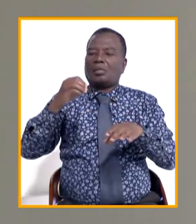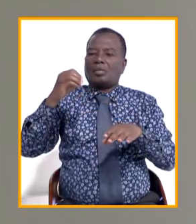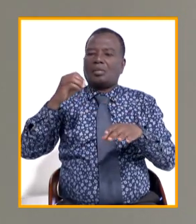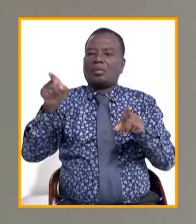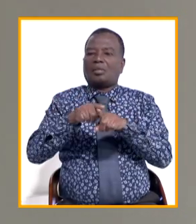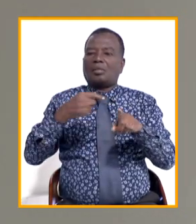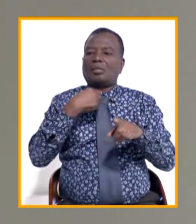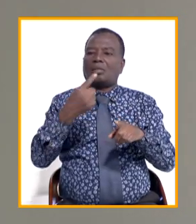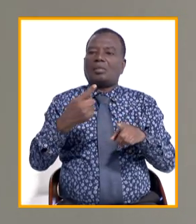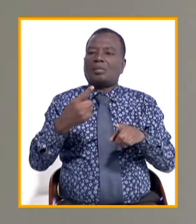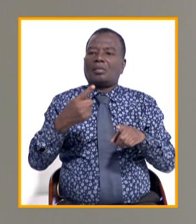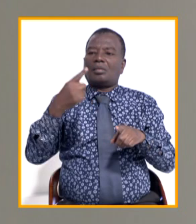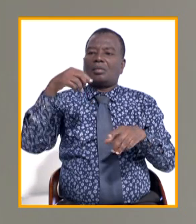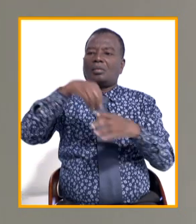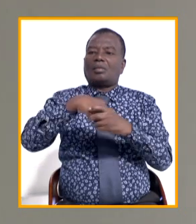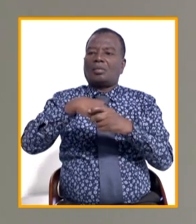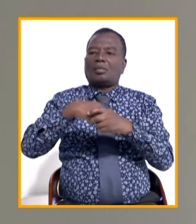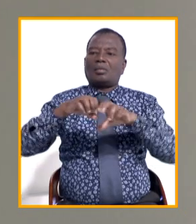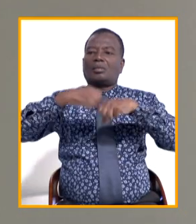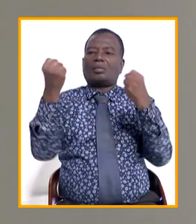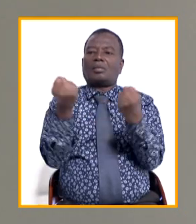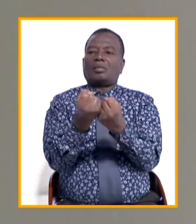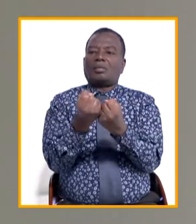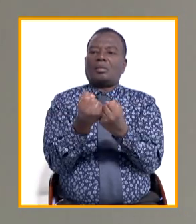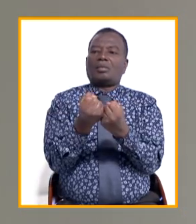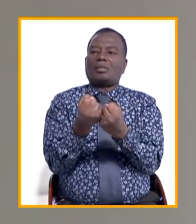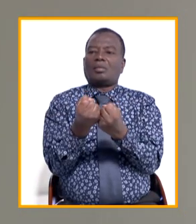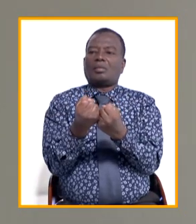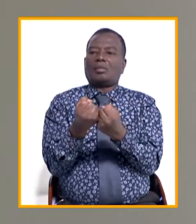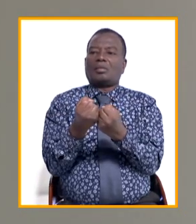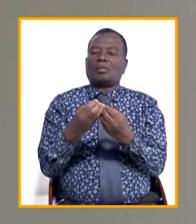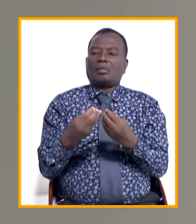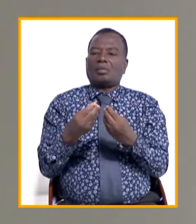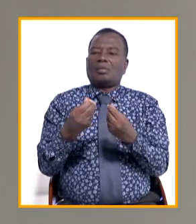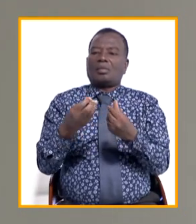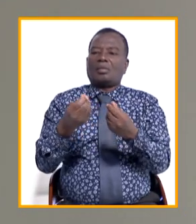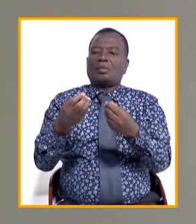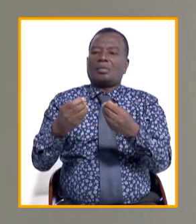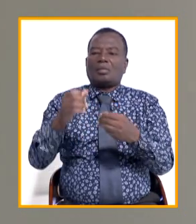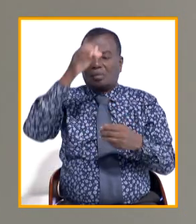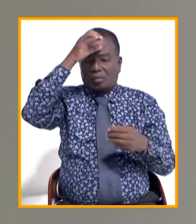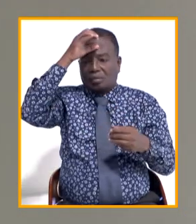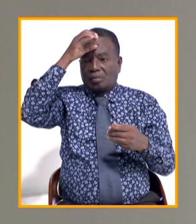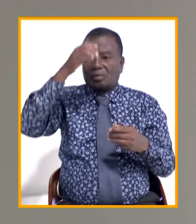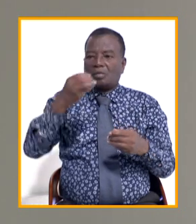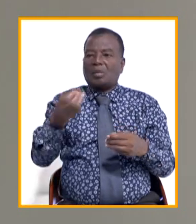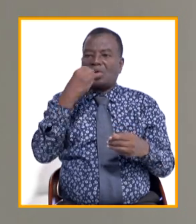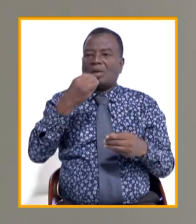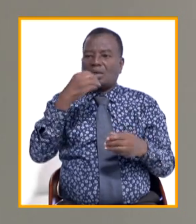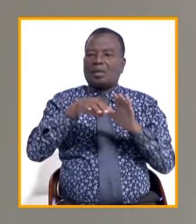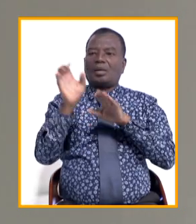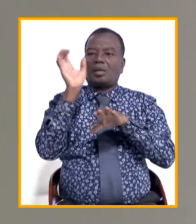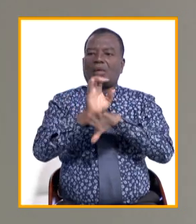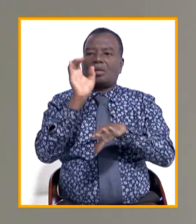comme il a été dit dans la salle, les produits du Congo soient consommés en